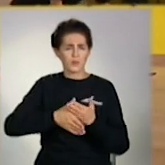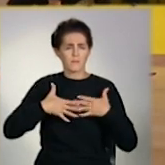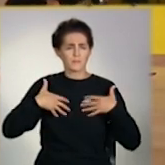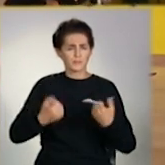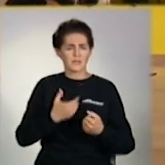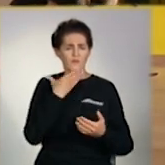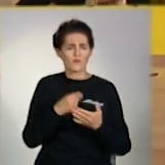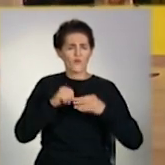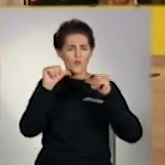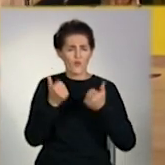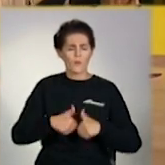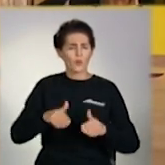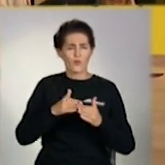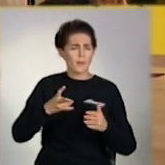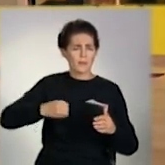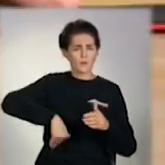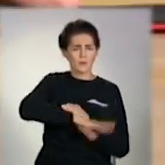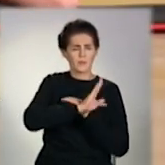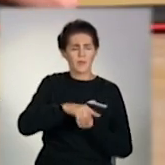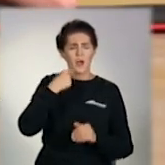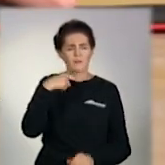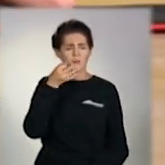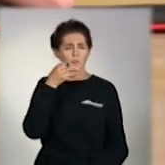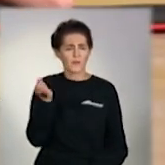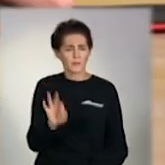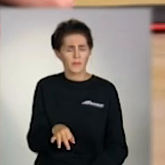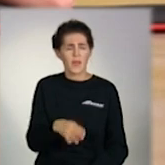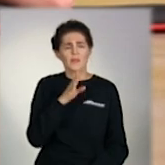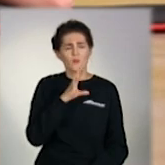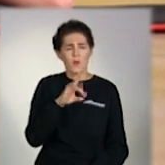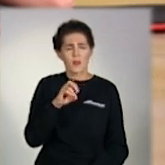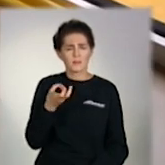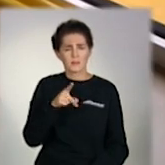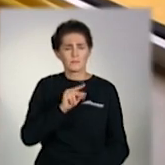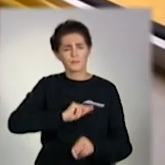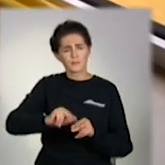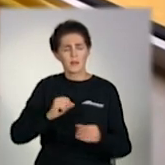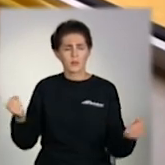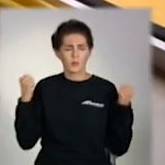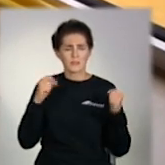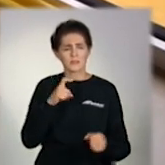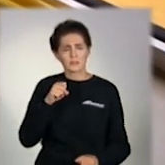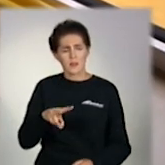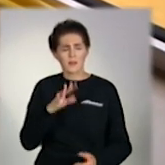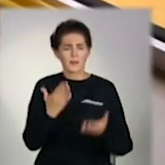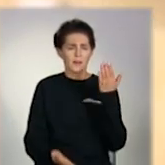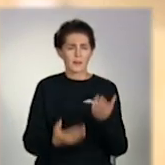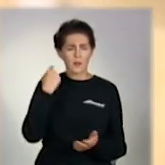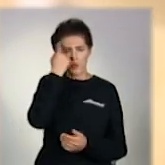формі, навіть не виходячи з дому, запевняють фахівці. Олеся тренує як у спортзалі, так і за